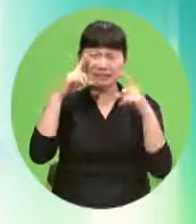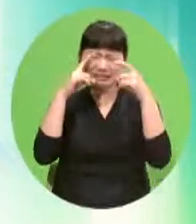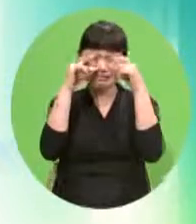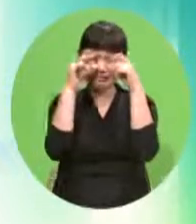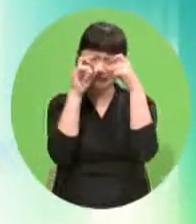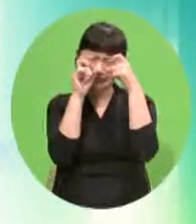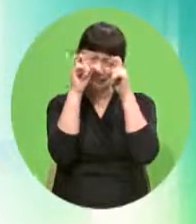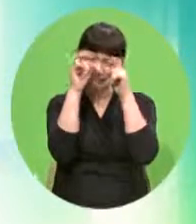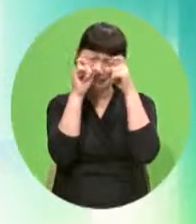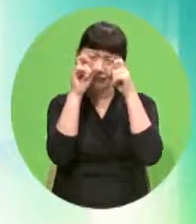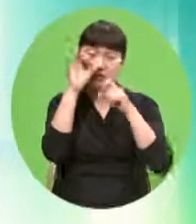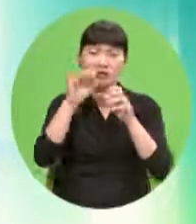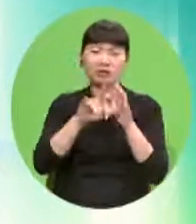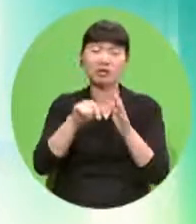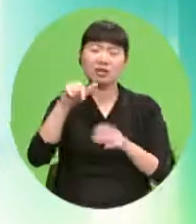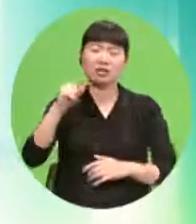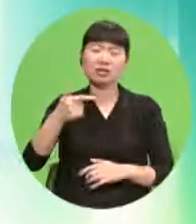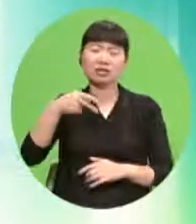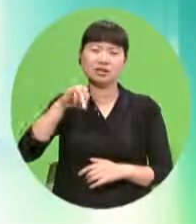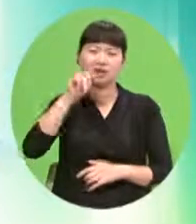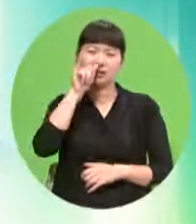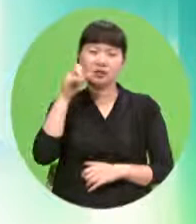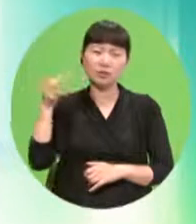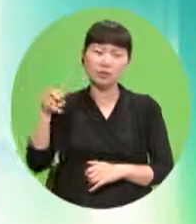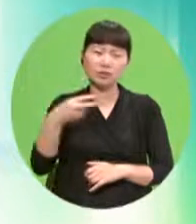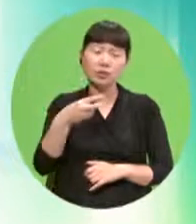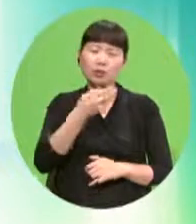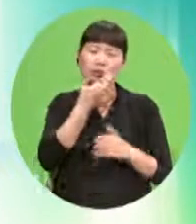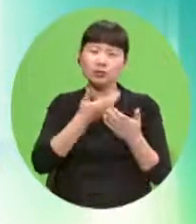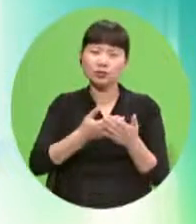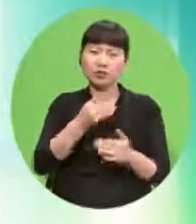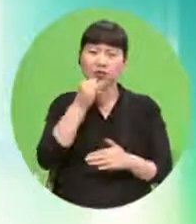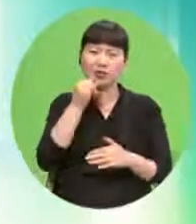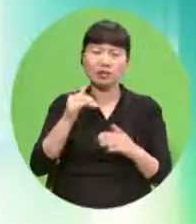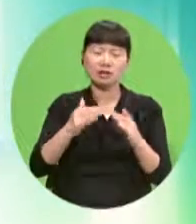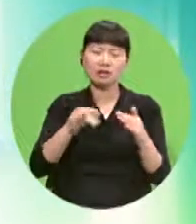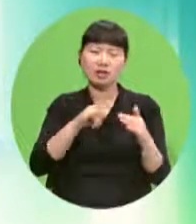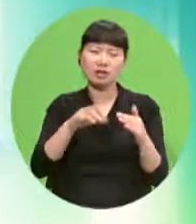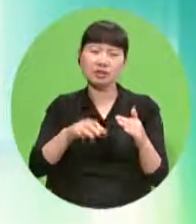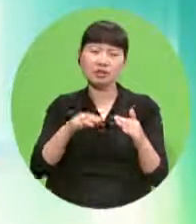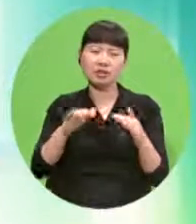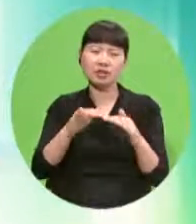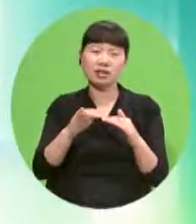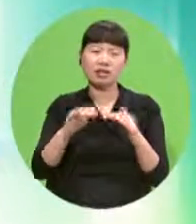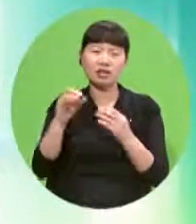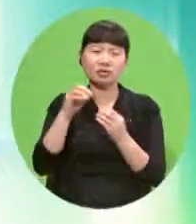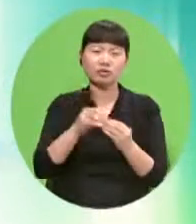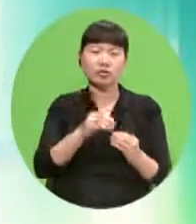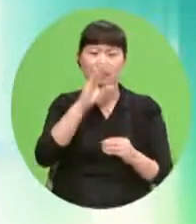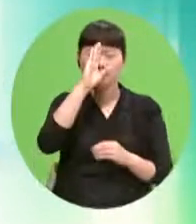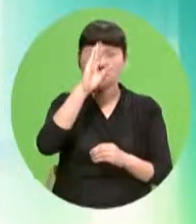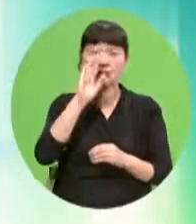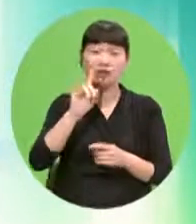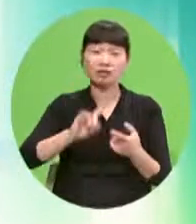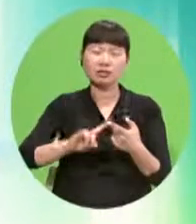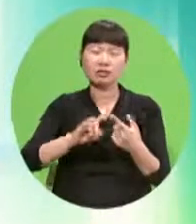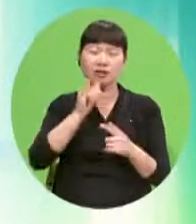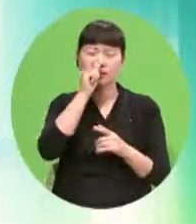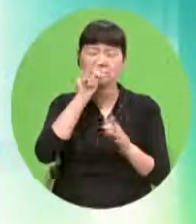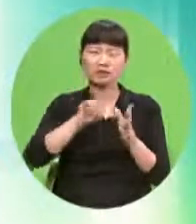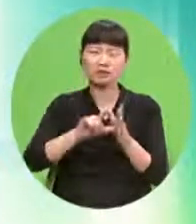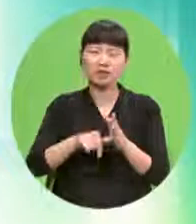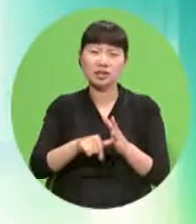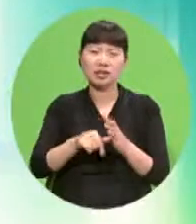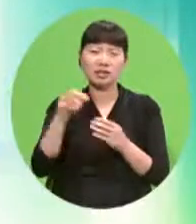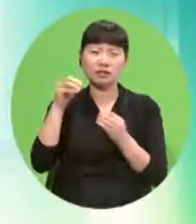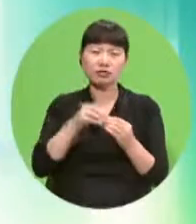때 그런 경우에 근시가 있는 경우가 있고 또 중요한 것이 집안의 가족력이나 유전질환 즉 그런 것이 있을 때는